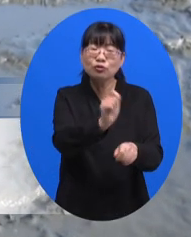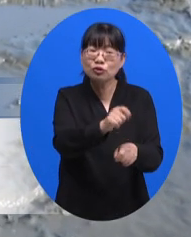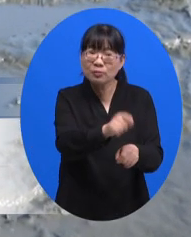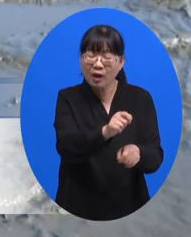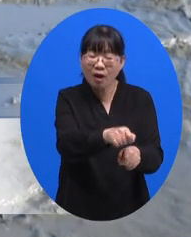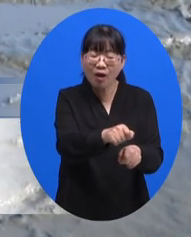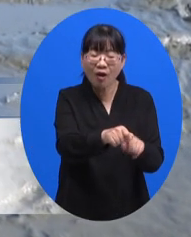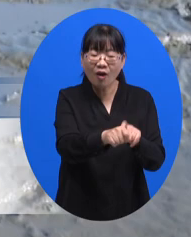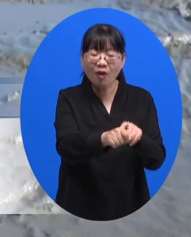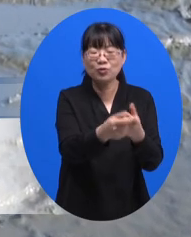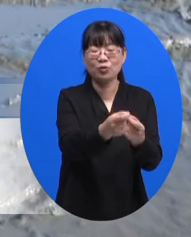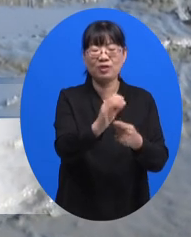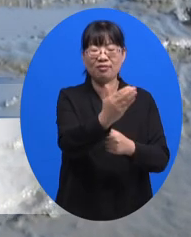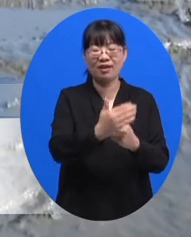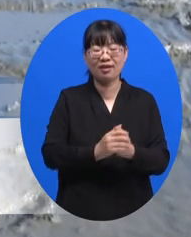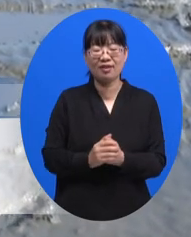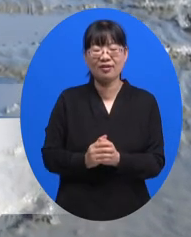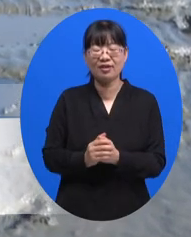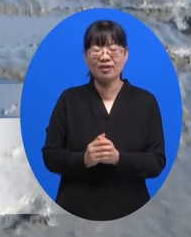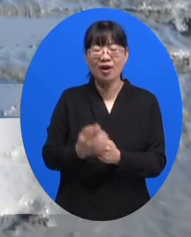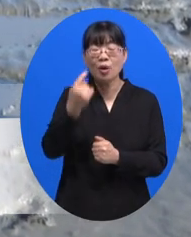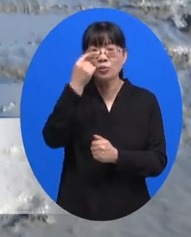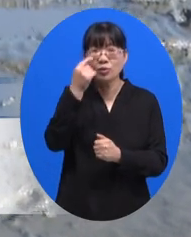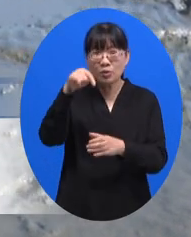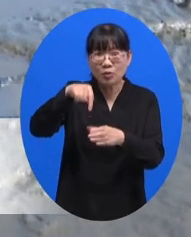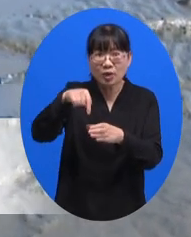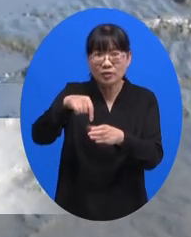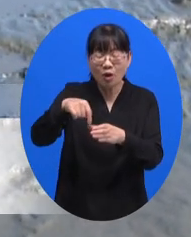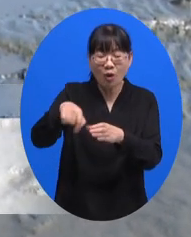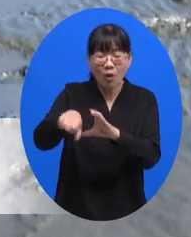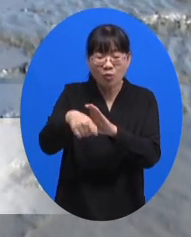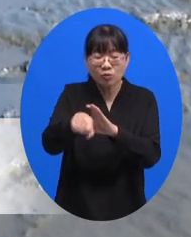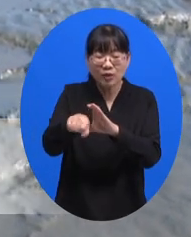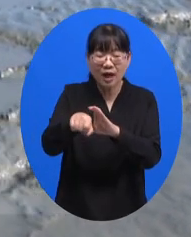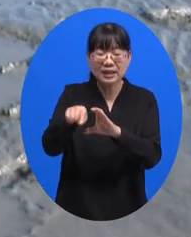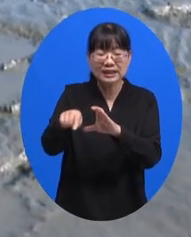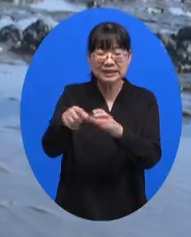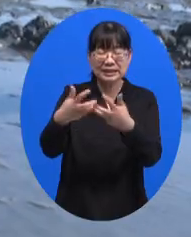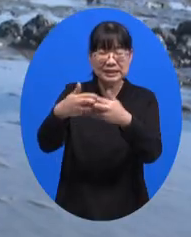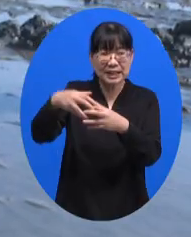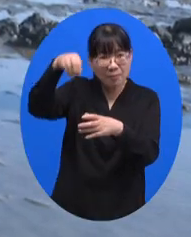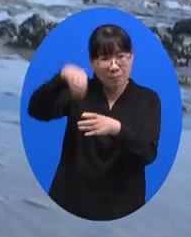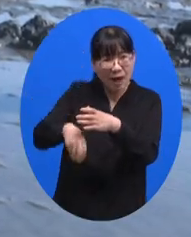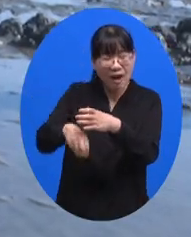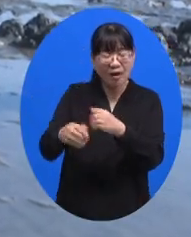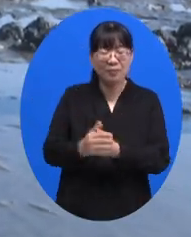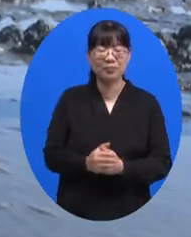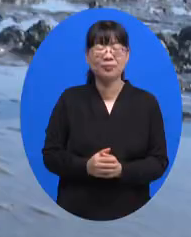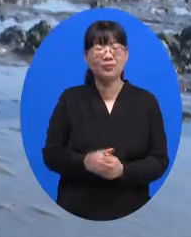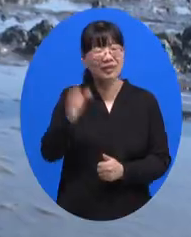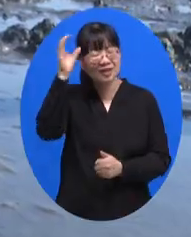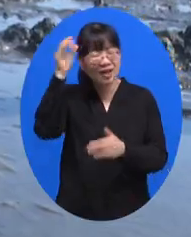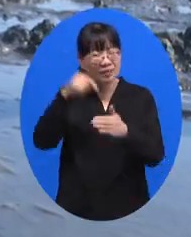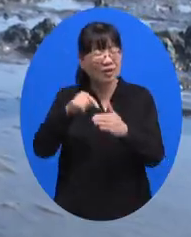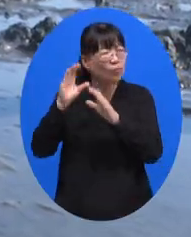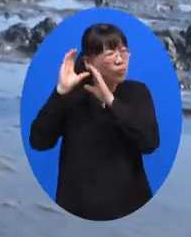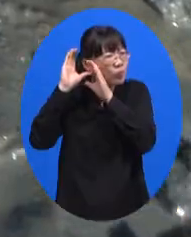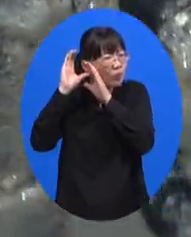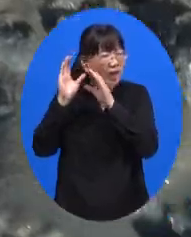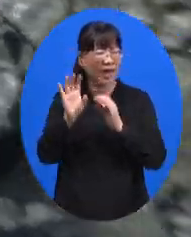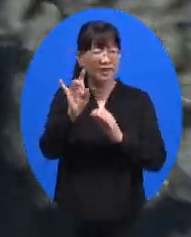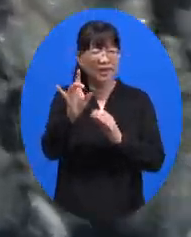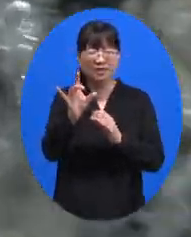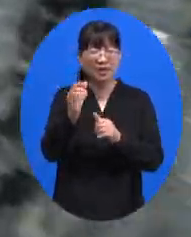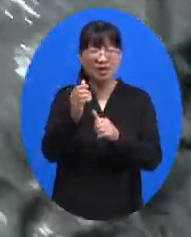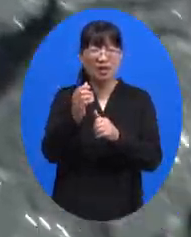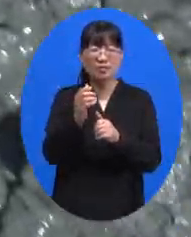이렇게 뚜딩기면 이렇게 된다고 눈이 속에서 움직이는 건지 이 기별을 듣고 기대 속에서 귀를 쫑긋